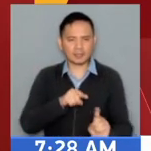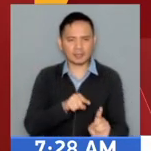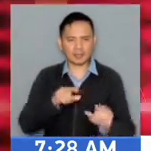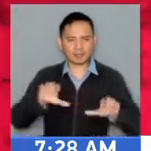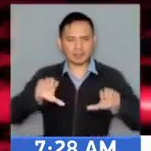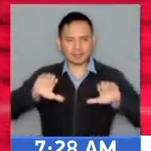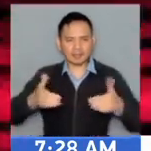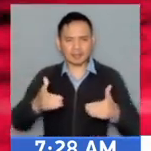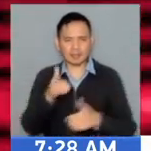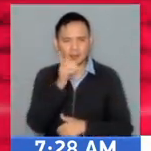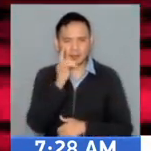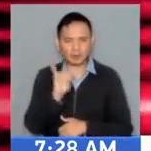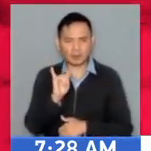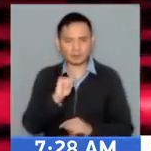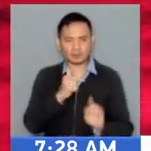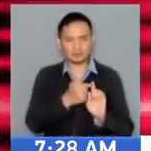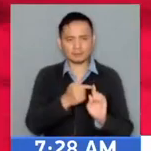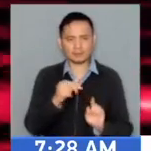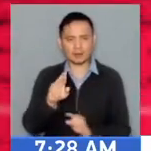Mindanao